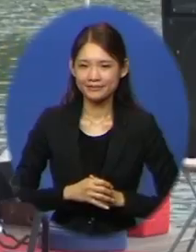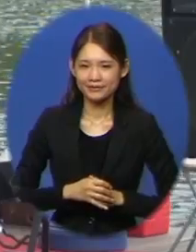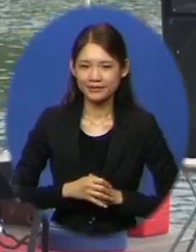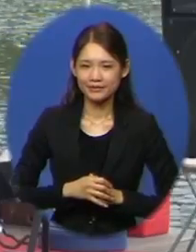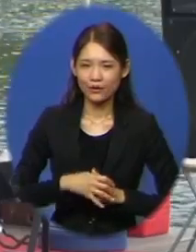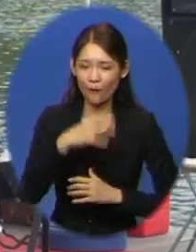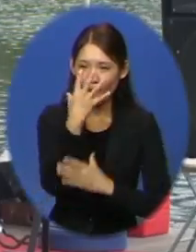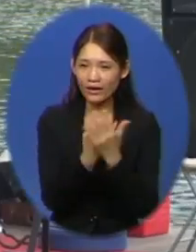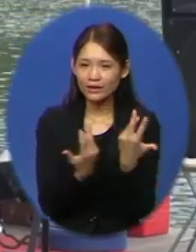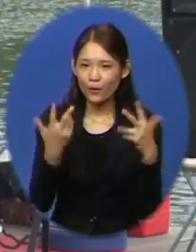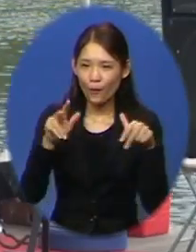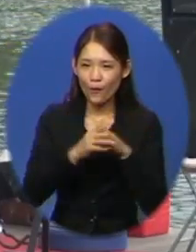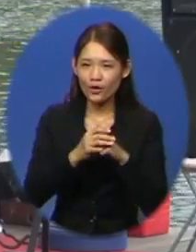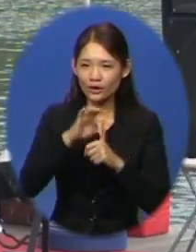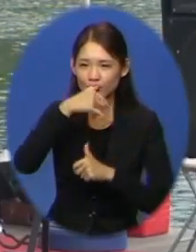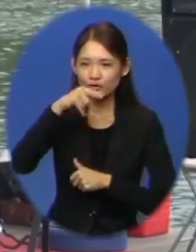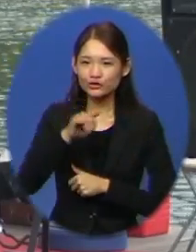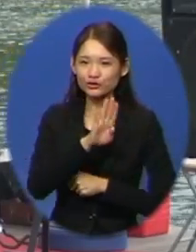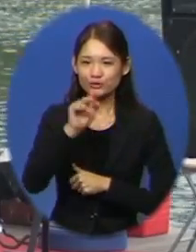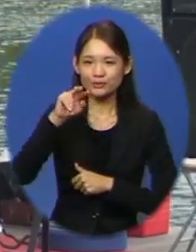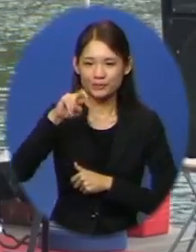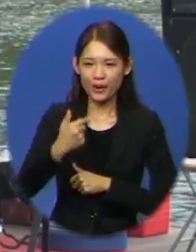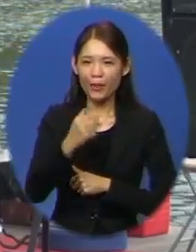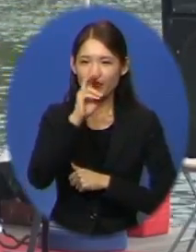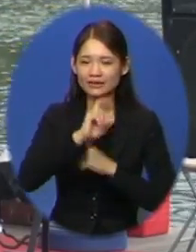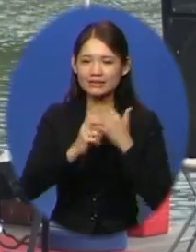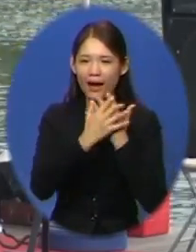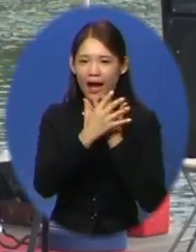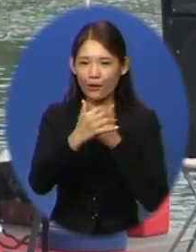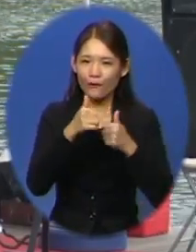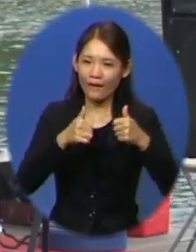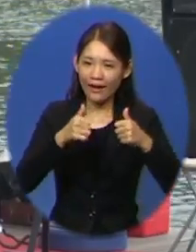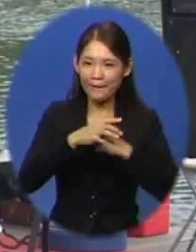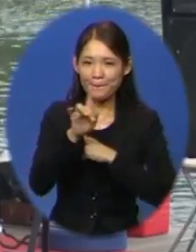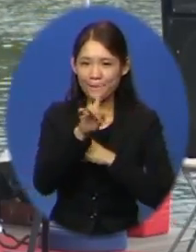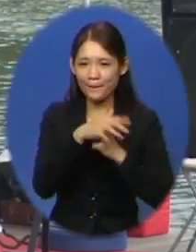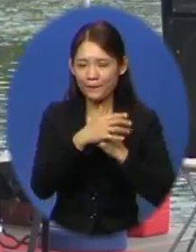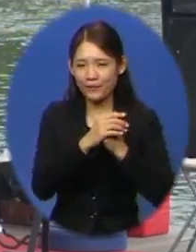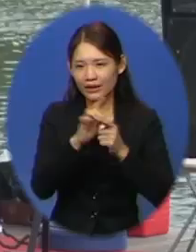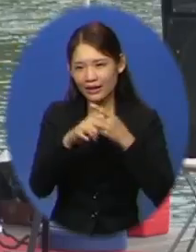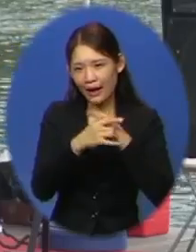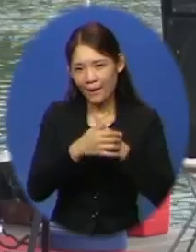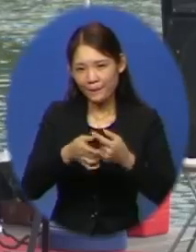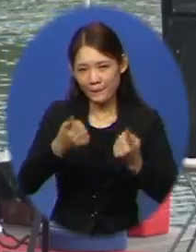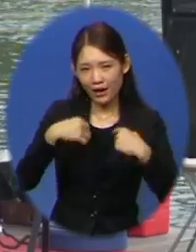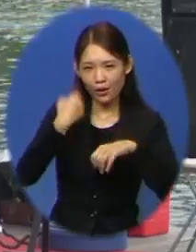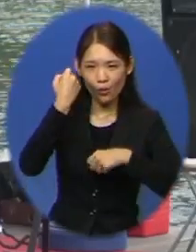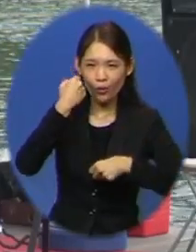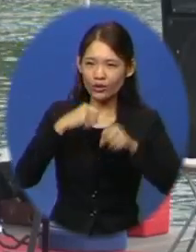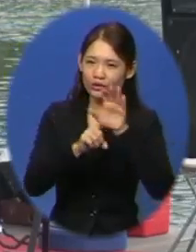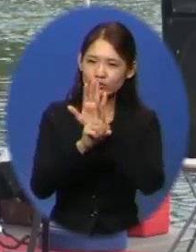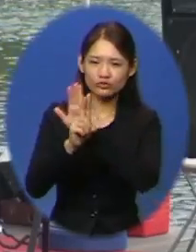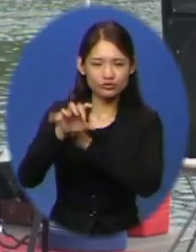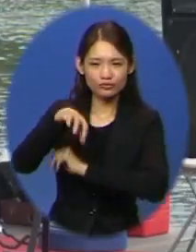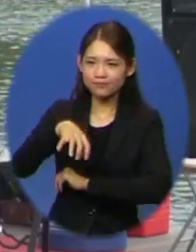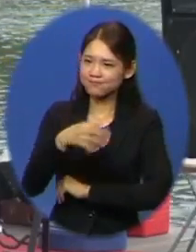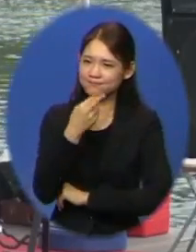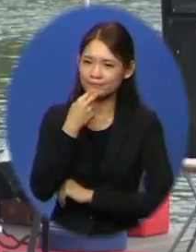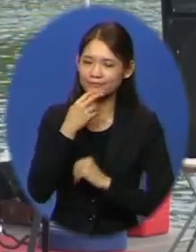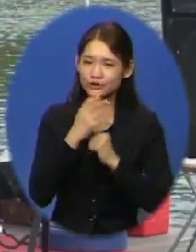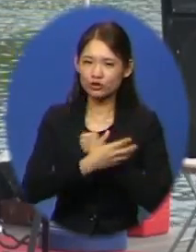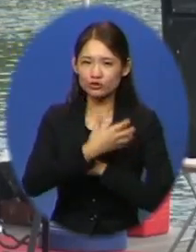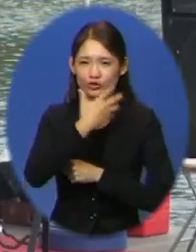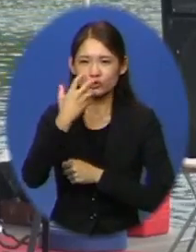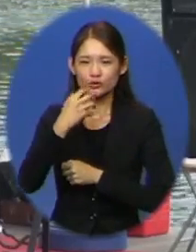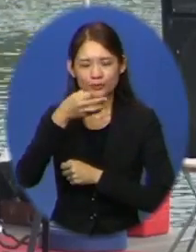월드컵 공원 수변 음악회는 갖가지 재능을 가지고 있지만 공연 장소가 없어 꿈을 펼치지